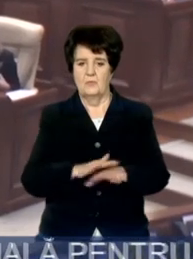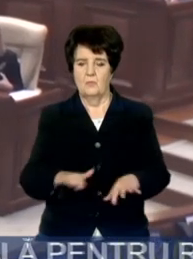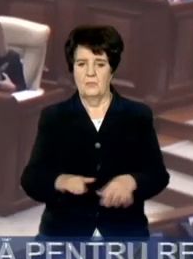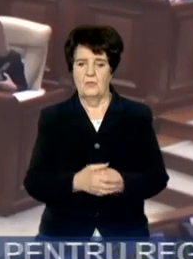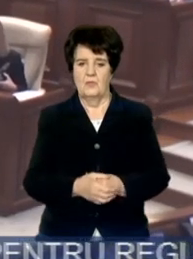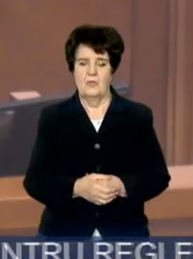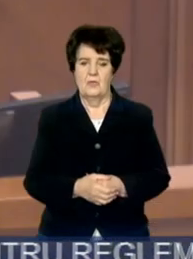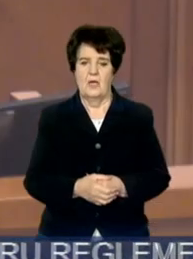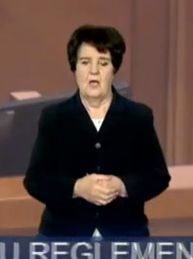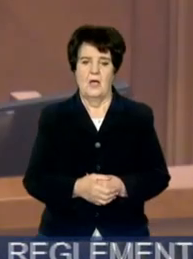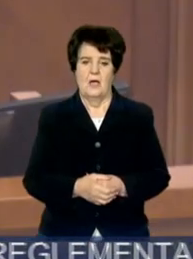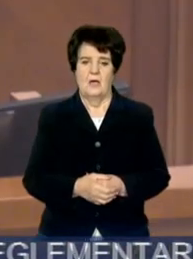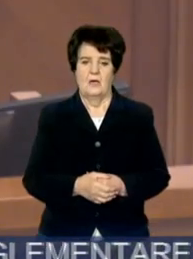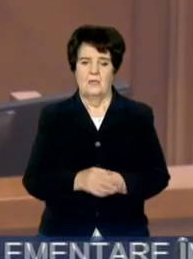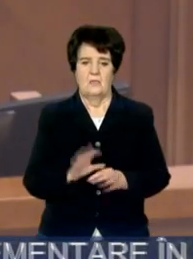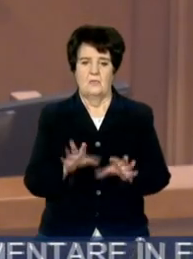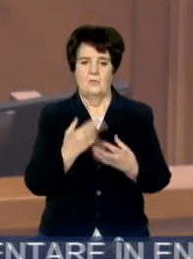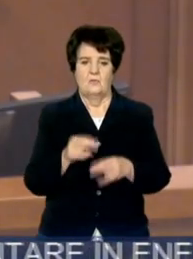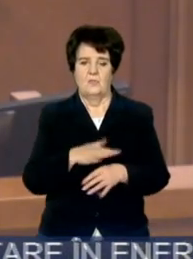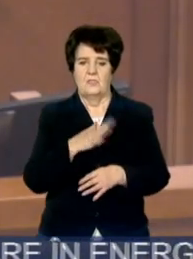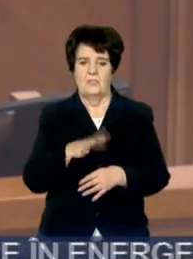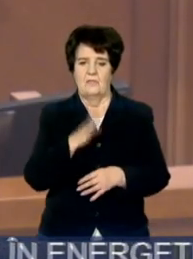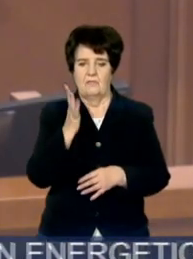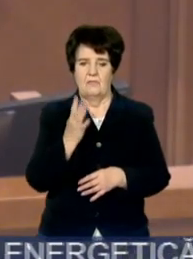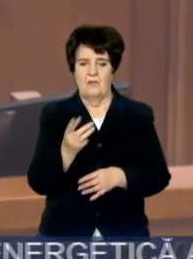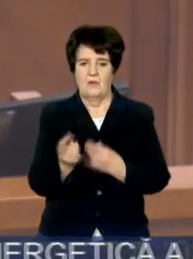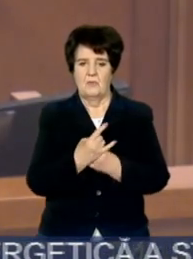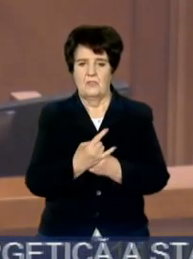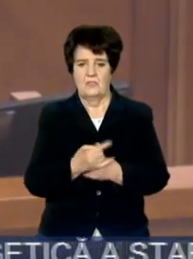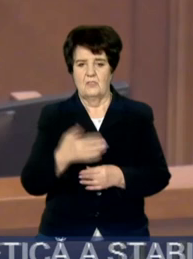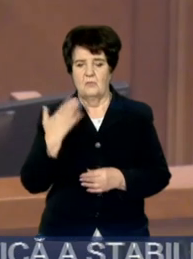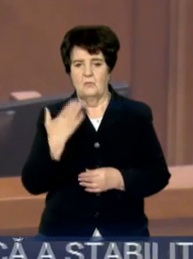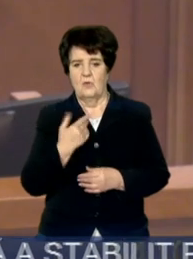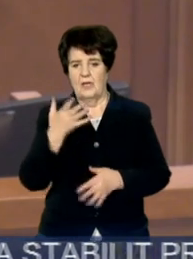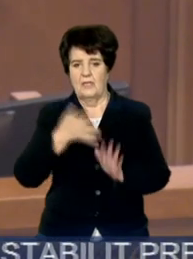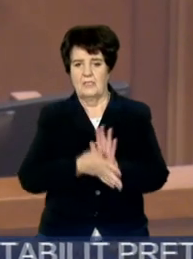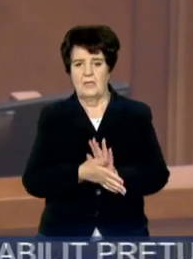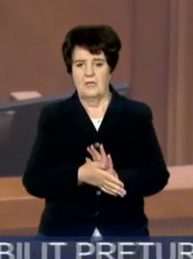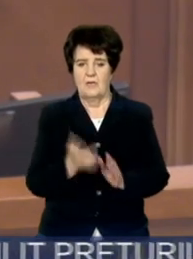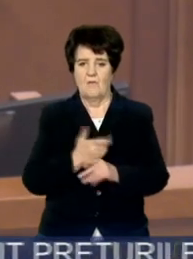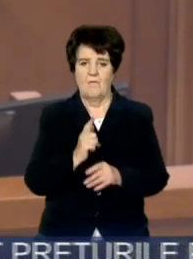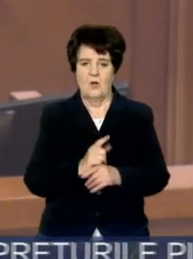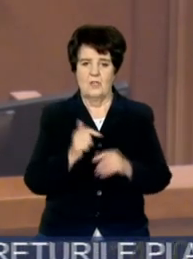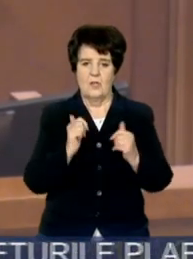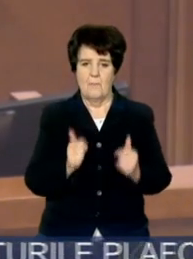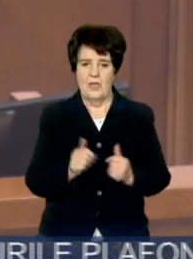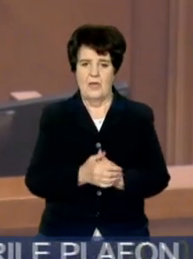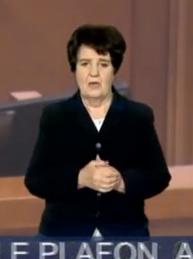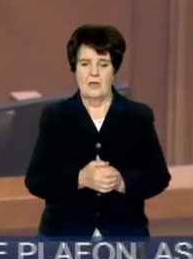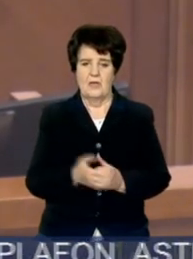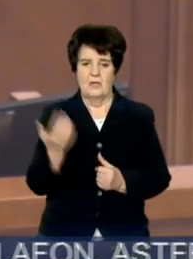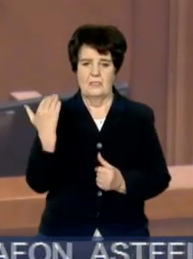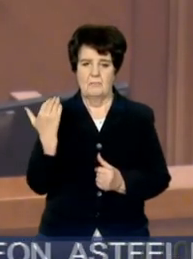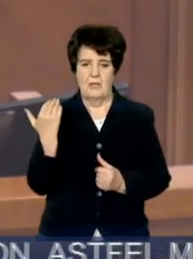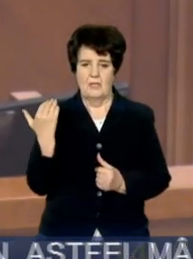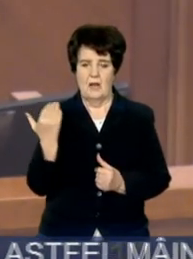ca să se lase amăgiți așa de ușor ei înțeleg foarte bine că în spatele